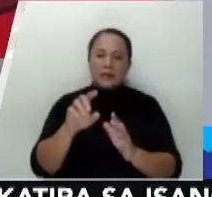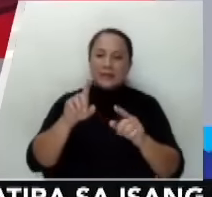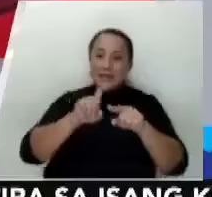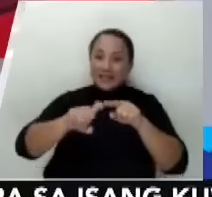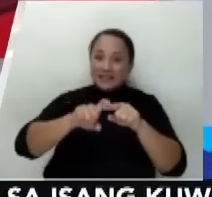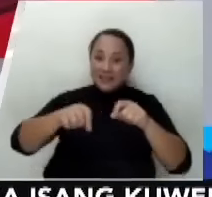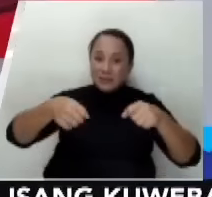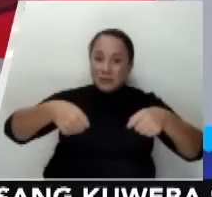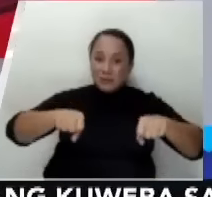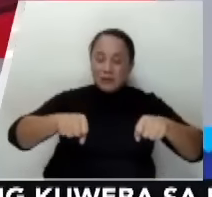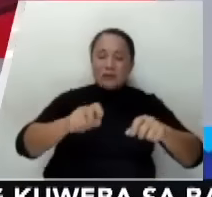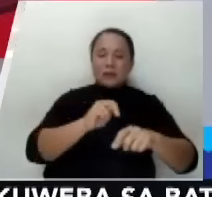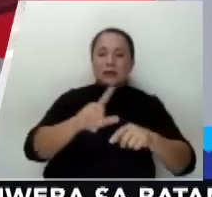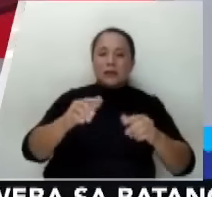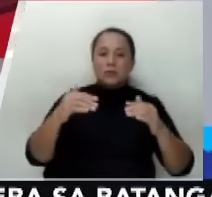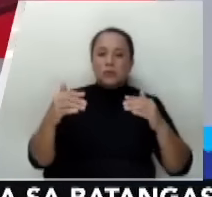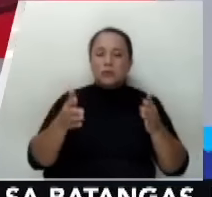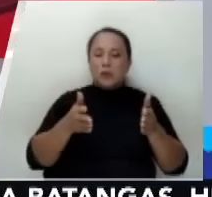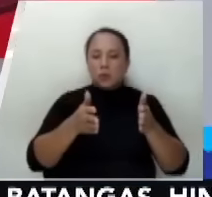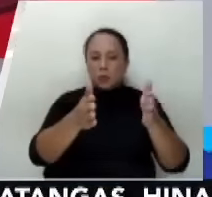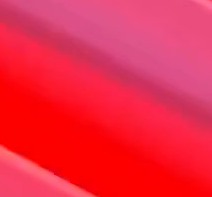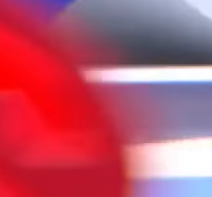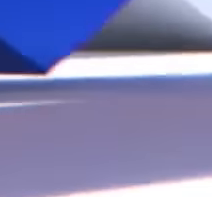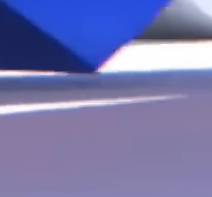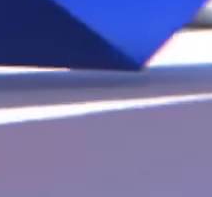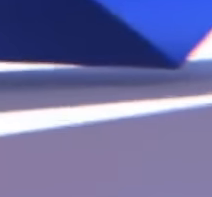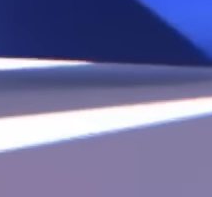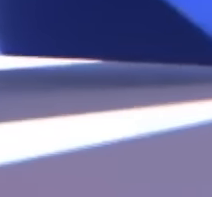national road. Nakatutok si Joseph Moro.